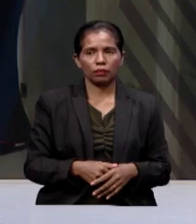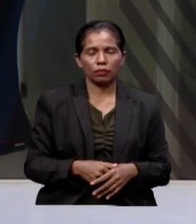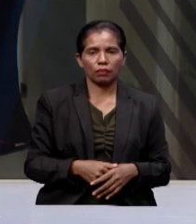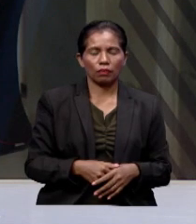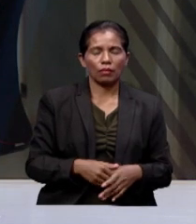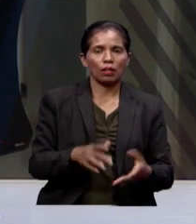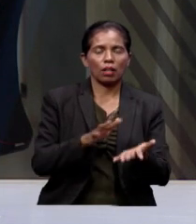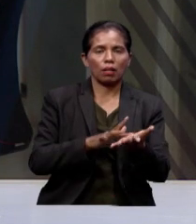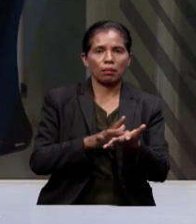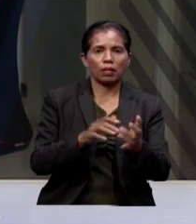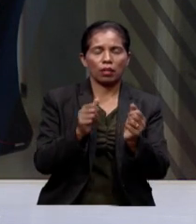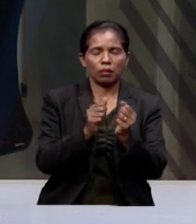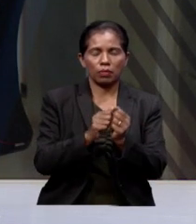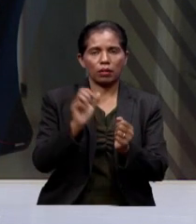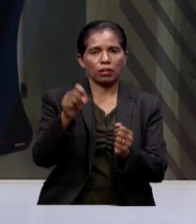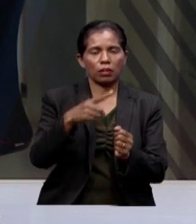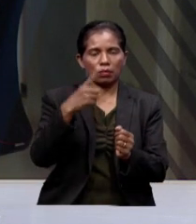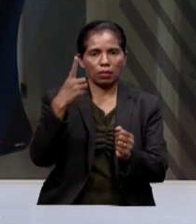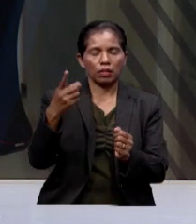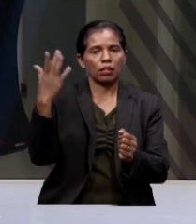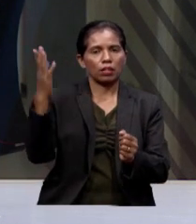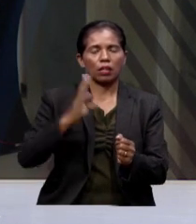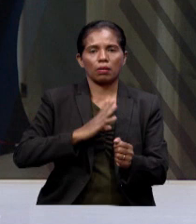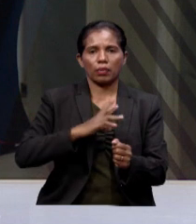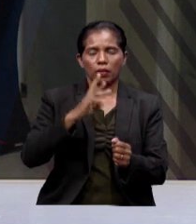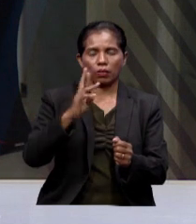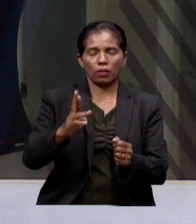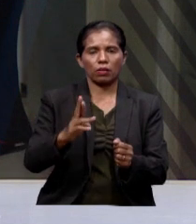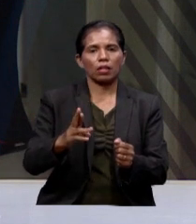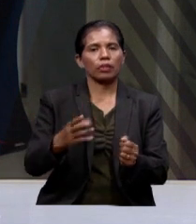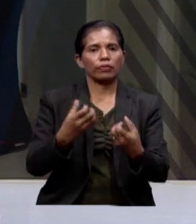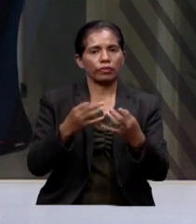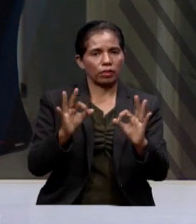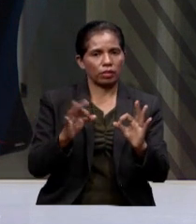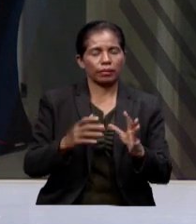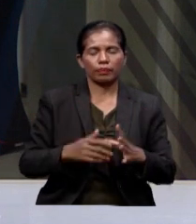Ai moruk item sa nulo resingide ia centro sa di Becora sto khoto.